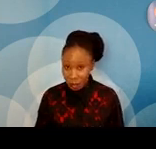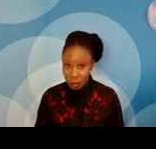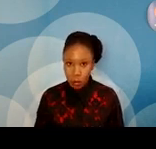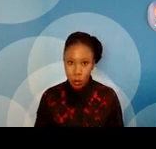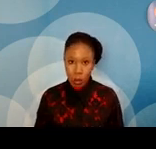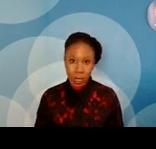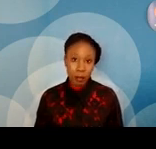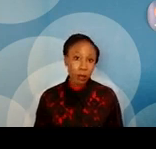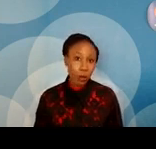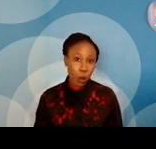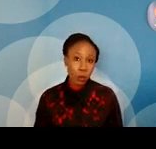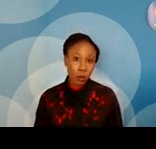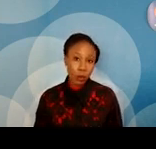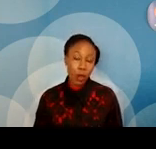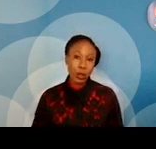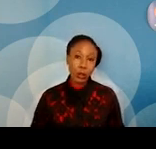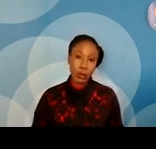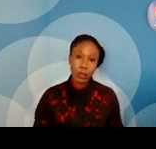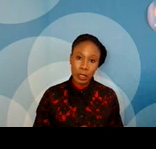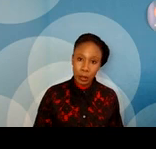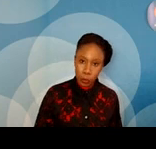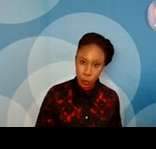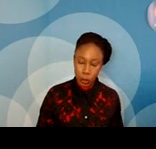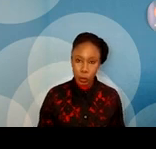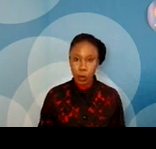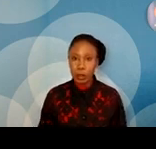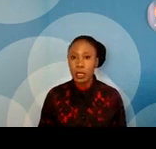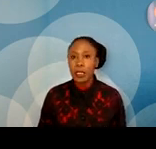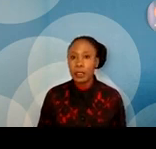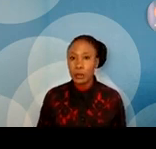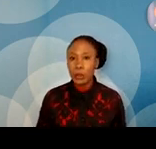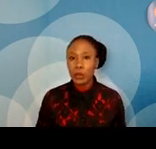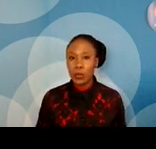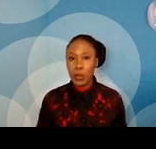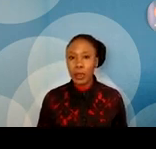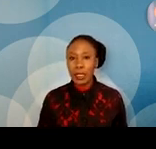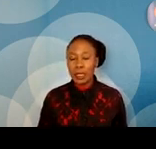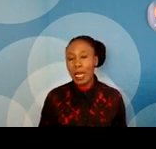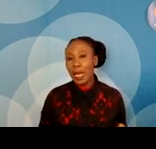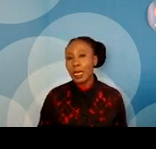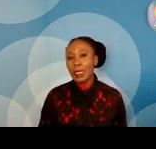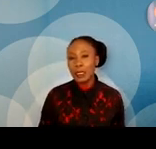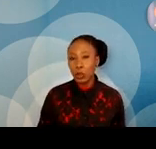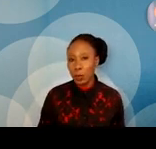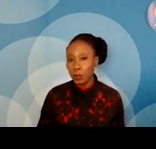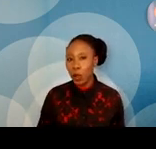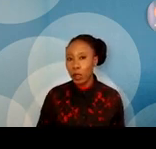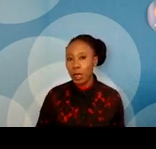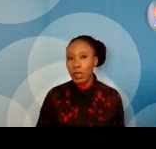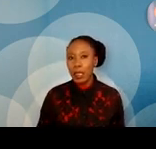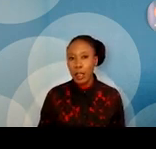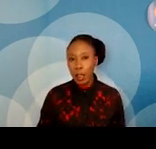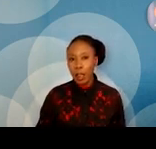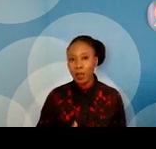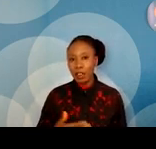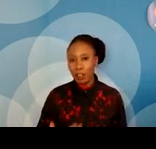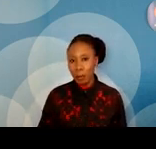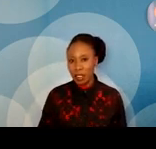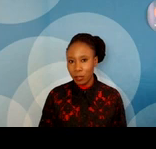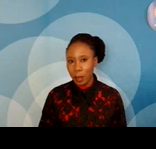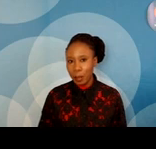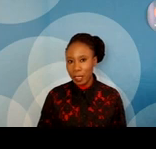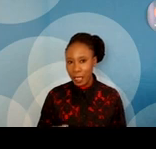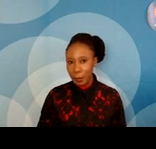än män och än de som var under 40 år. Just för att det handlade inte om att vara